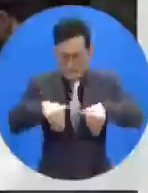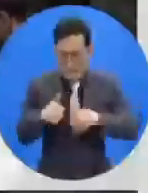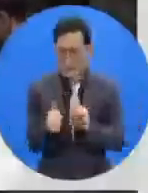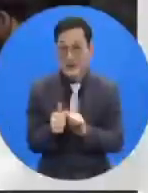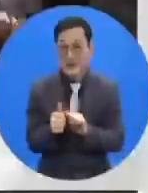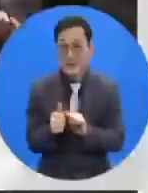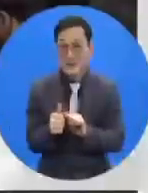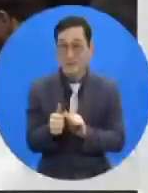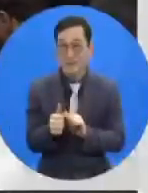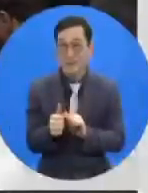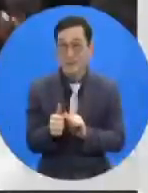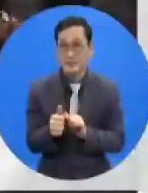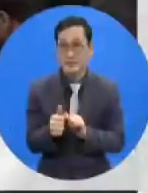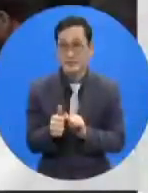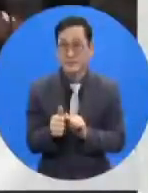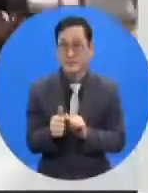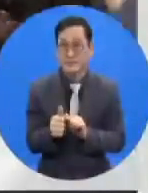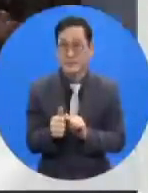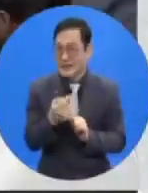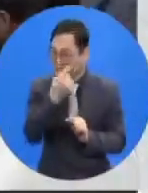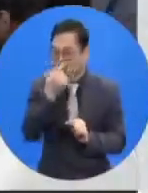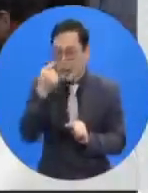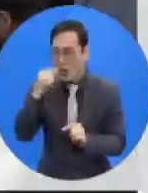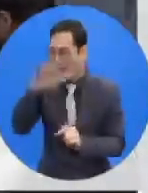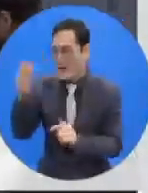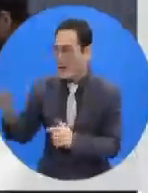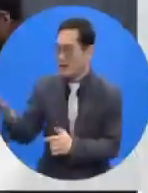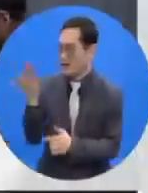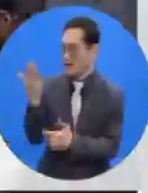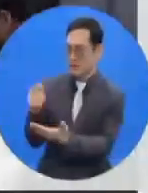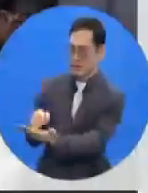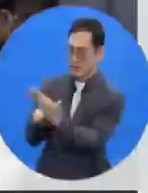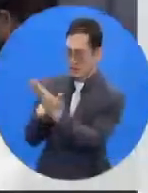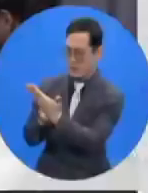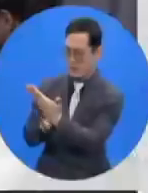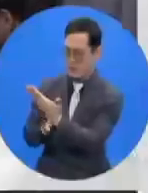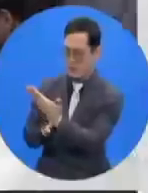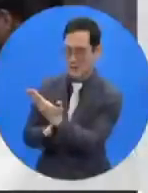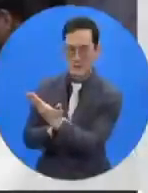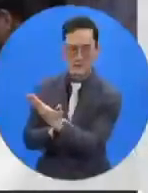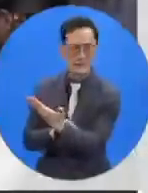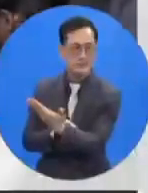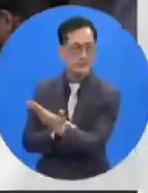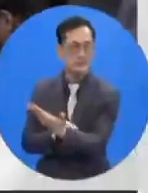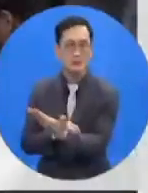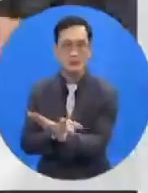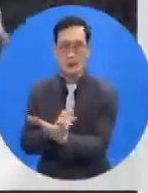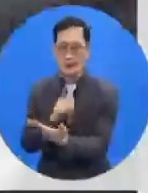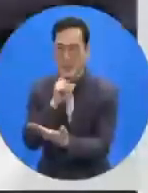것 같아요. 그래서 이걸 부인을 해봤자 어차피 다 인정이 안 될 것 같으니까, 그 다음에